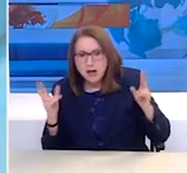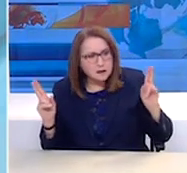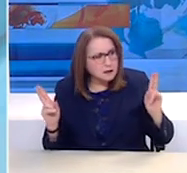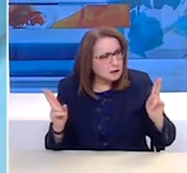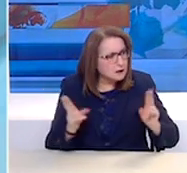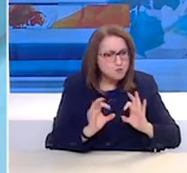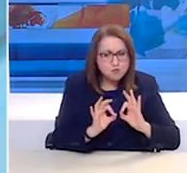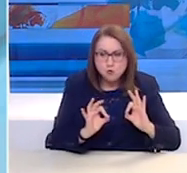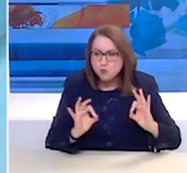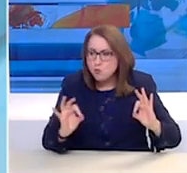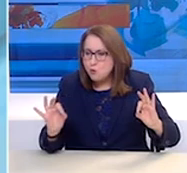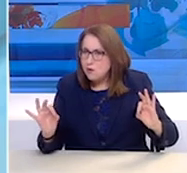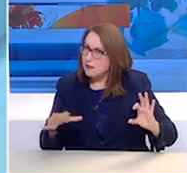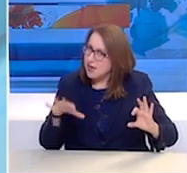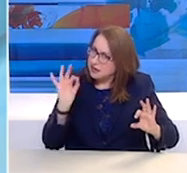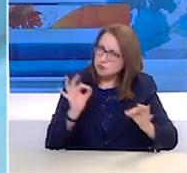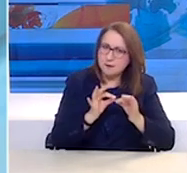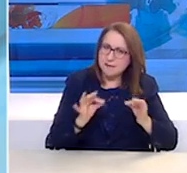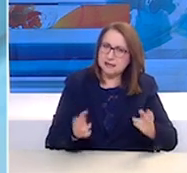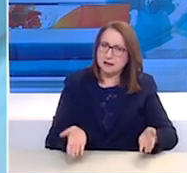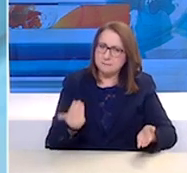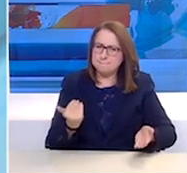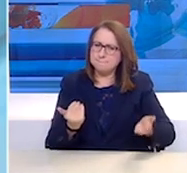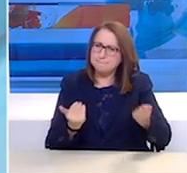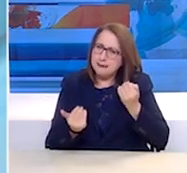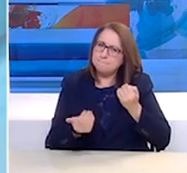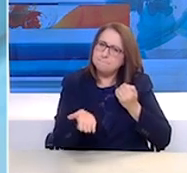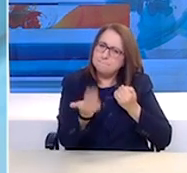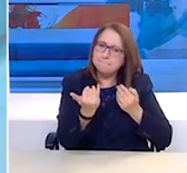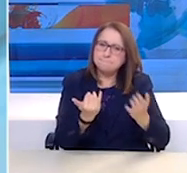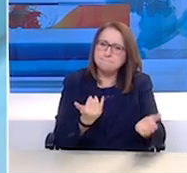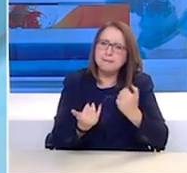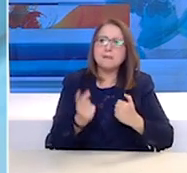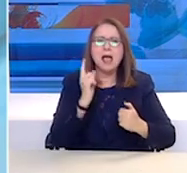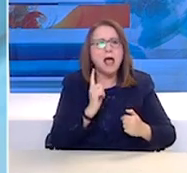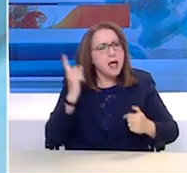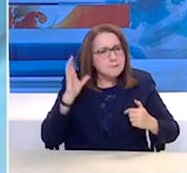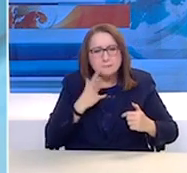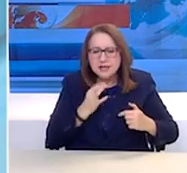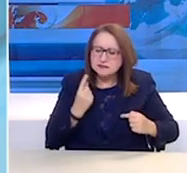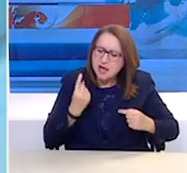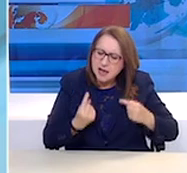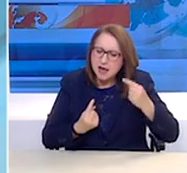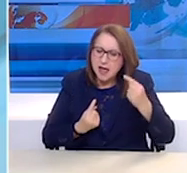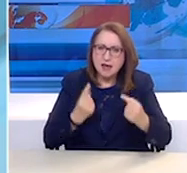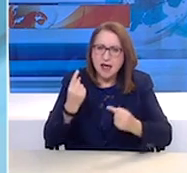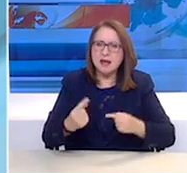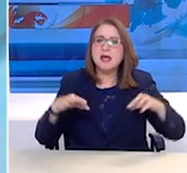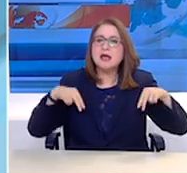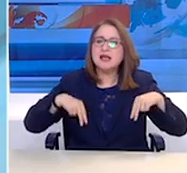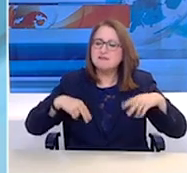μας δείξουν τι πρέπει να κάνουμε και κυρίως πότε πρέπει να το κάνουμε. Η κυβέρνηση προφανώς και προετοιμάζεται με σχέδιο και